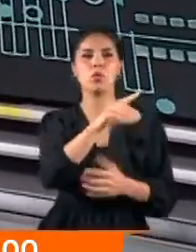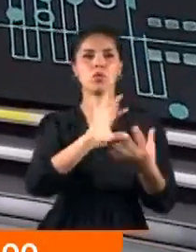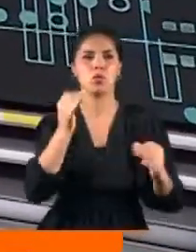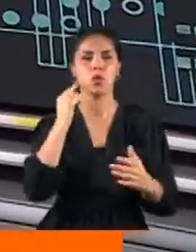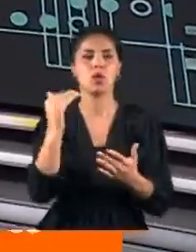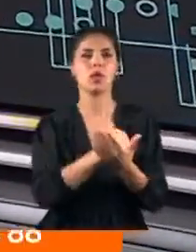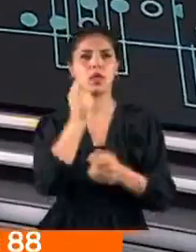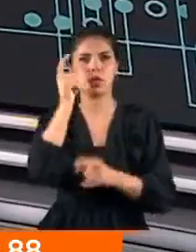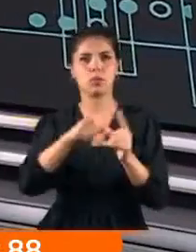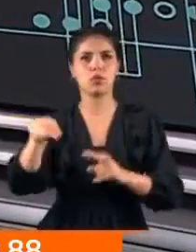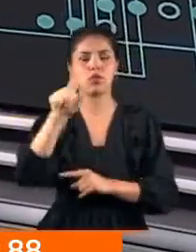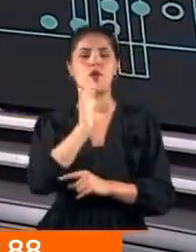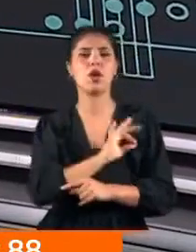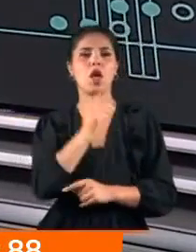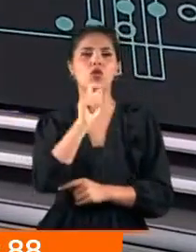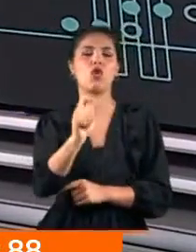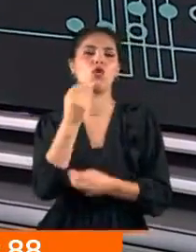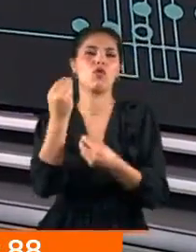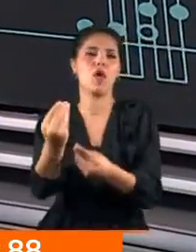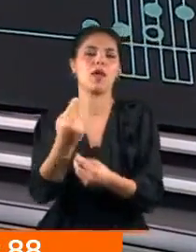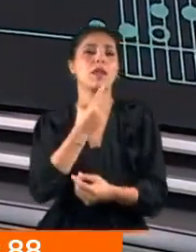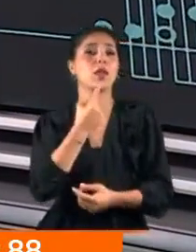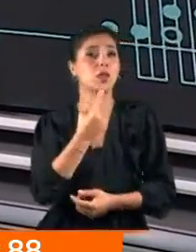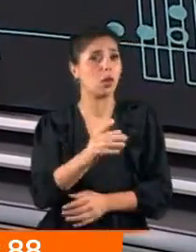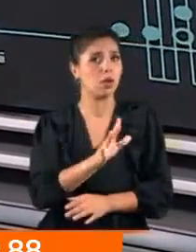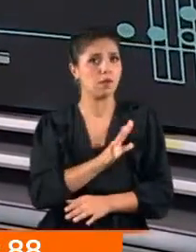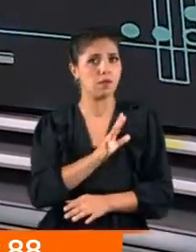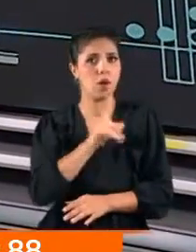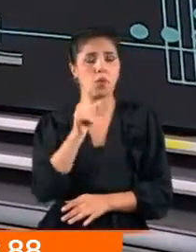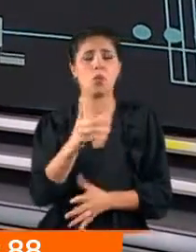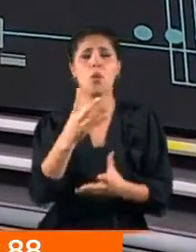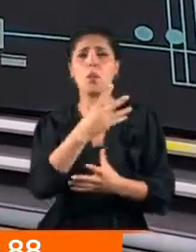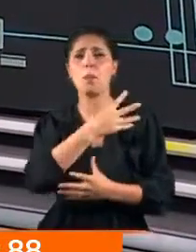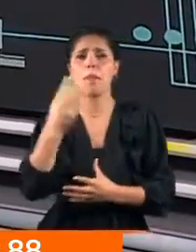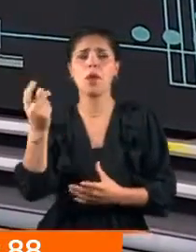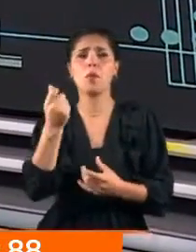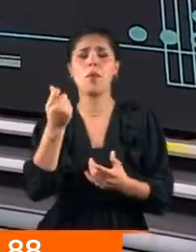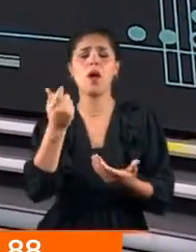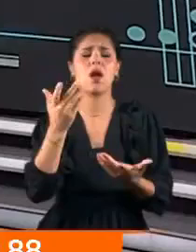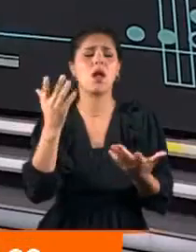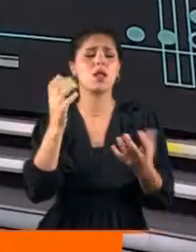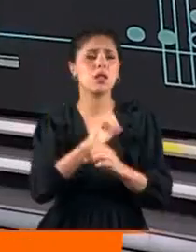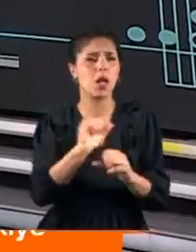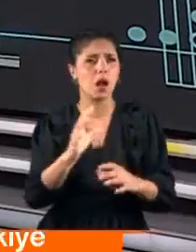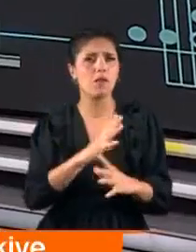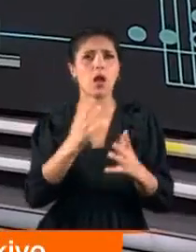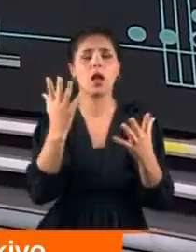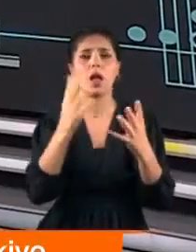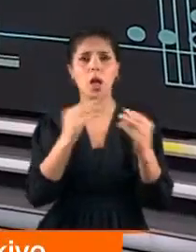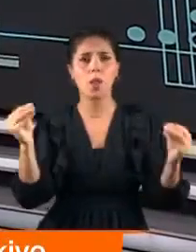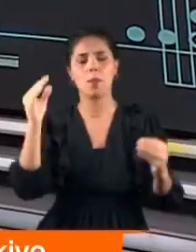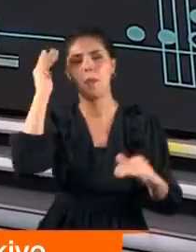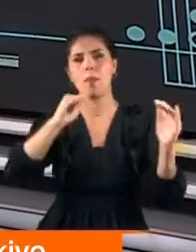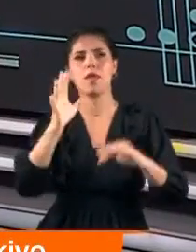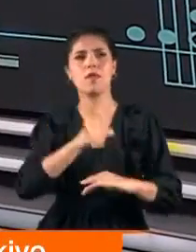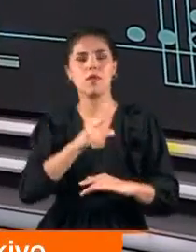sözlerle yatırımcıyı çektiği ve kar vaadinde bulunduğu söyleniyor. Ortada buharlaşan milyonlarca lira ve mağdurlar var. Biz de bugün iki tarafa da